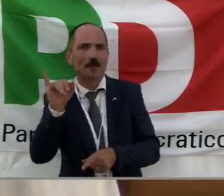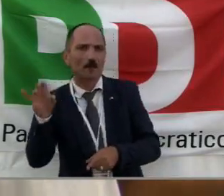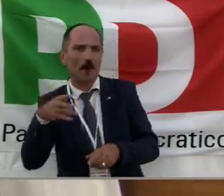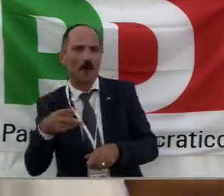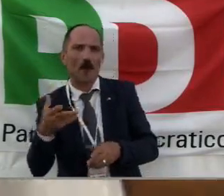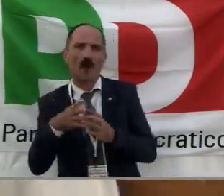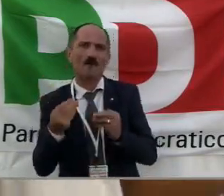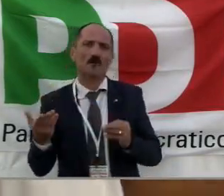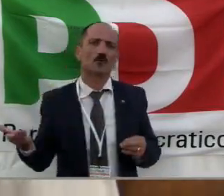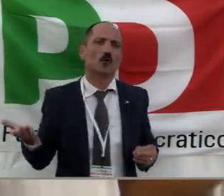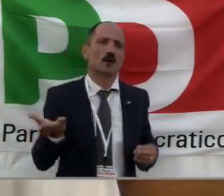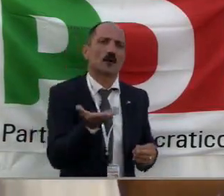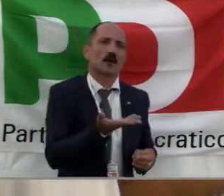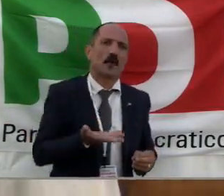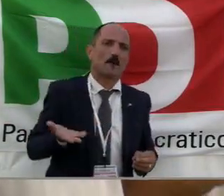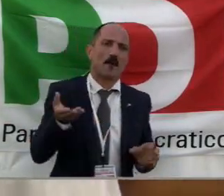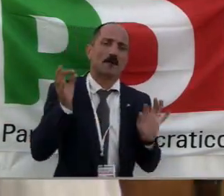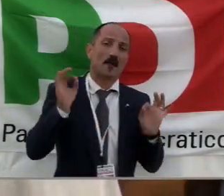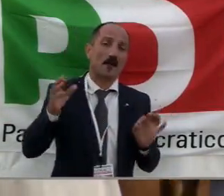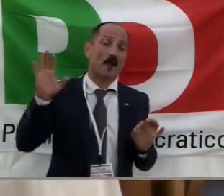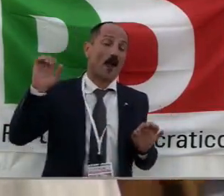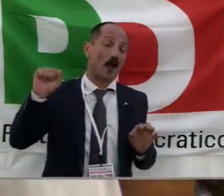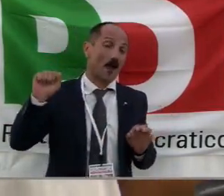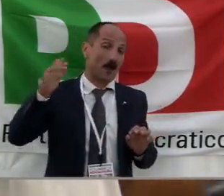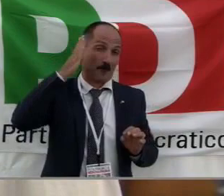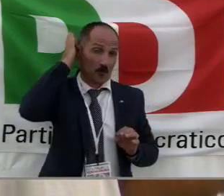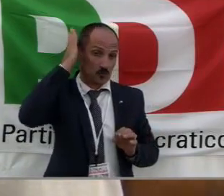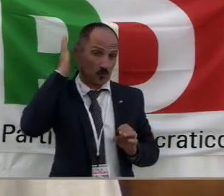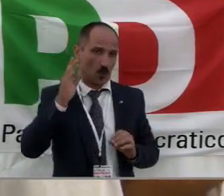il cameriere ad Arcore.